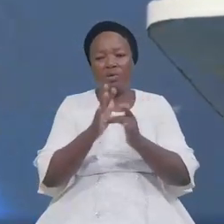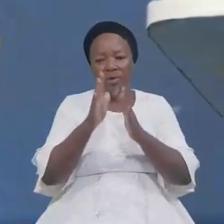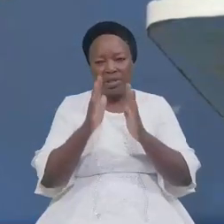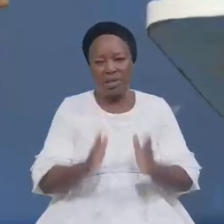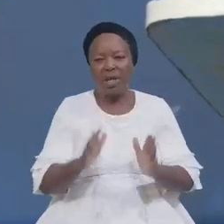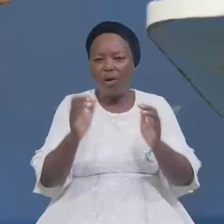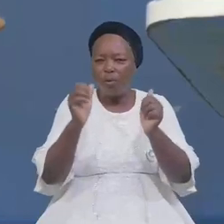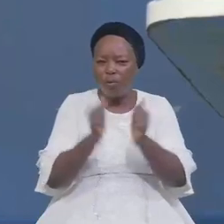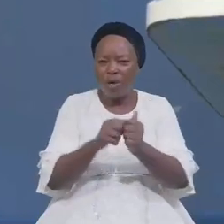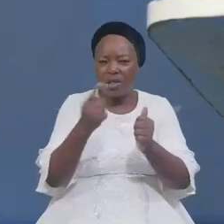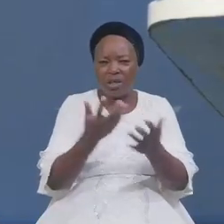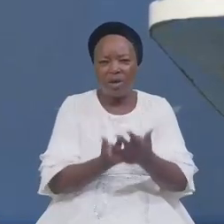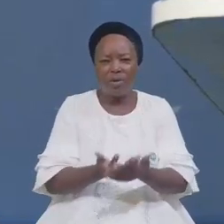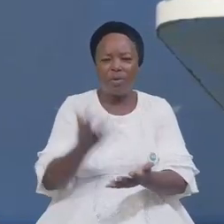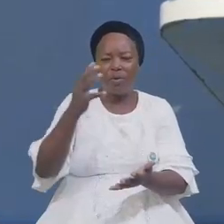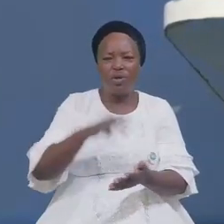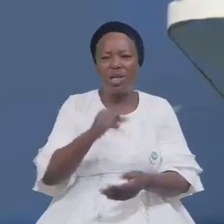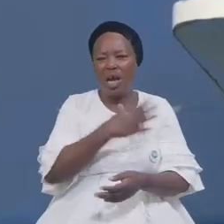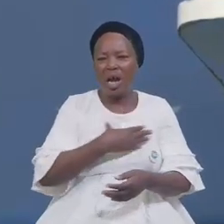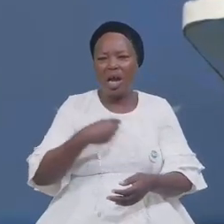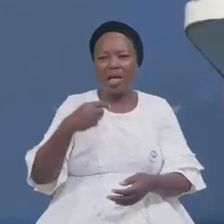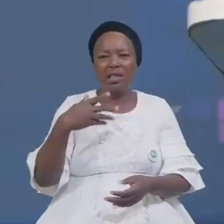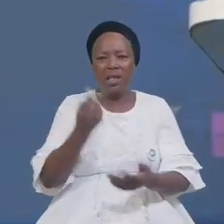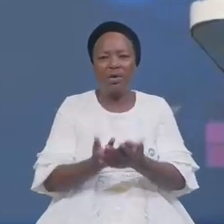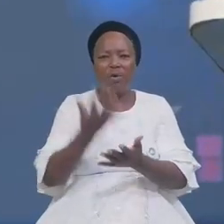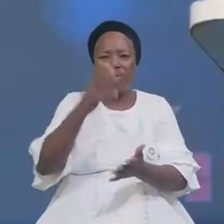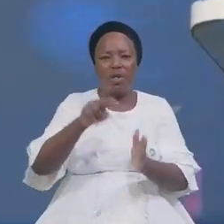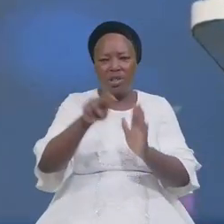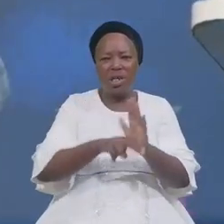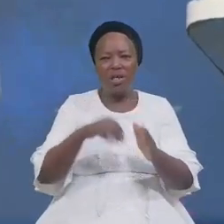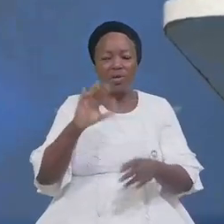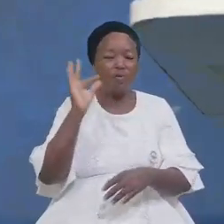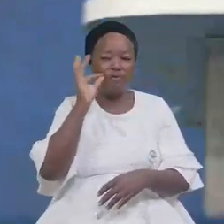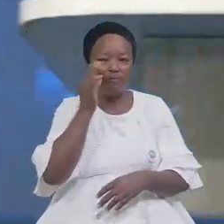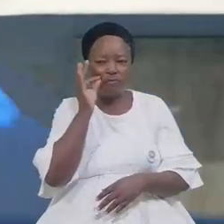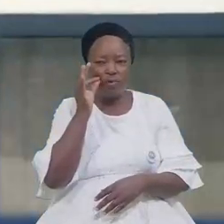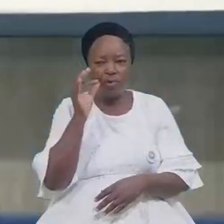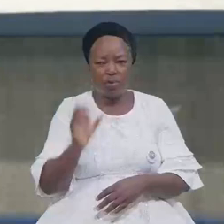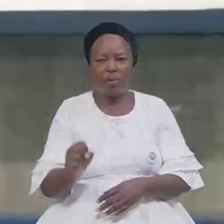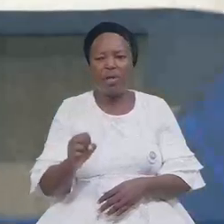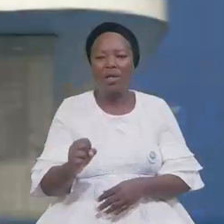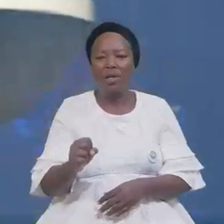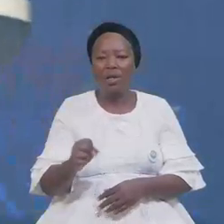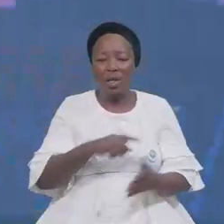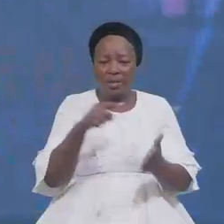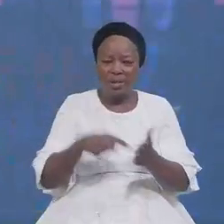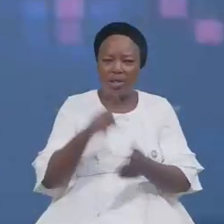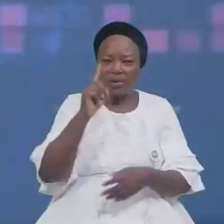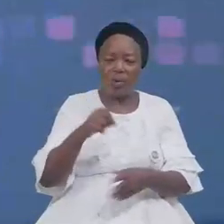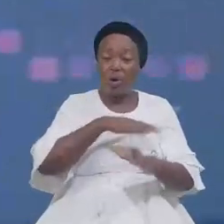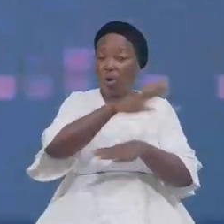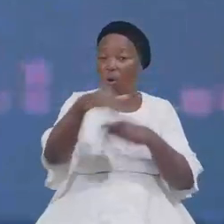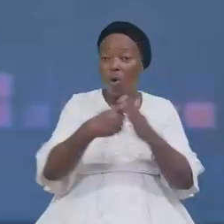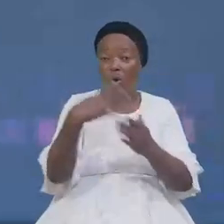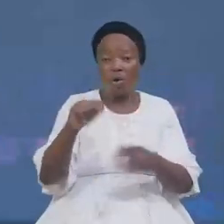la richesse de fruits. Celui-ci, à tout moment,